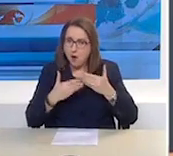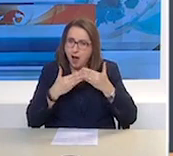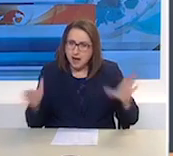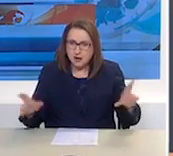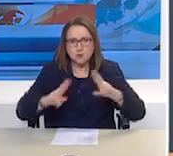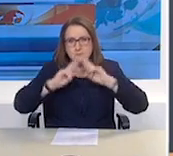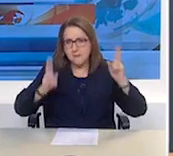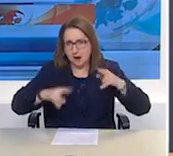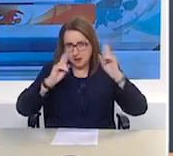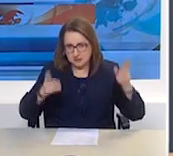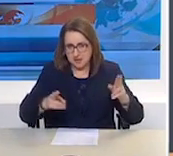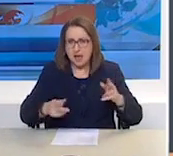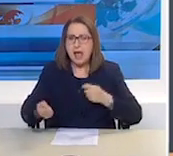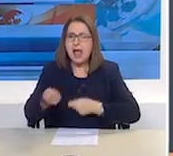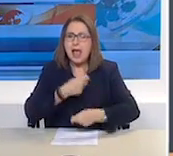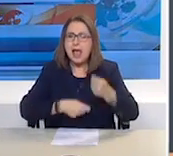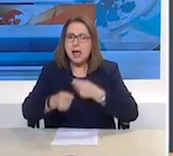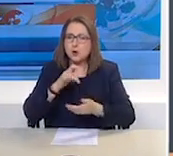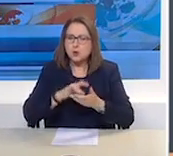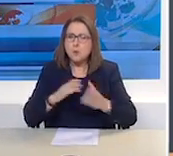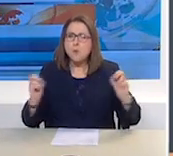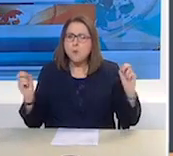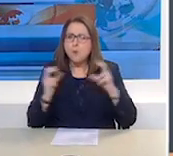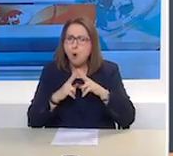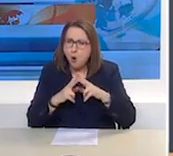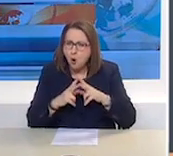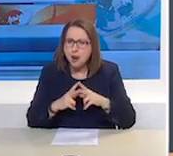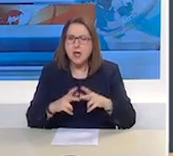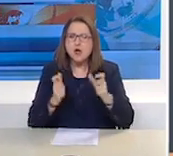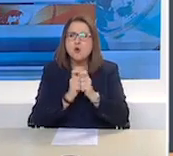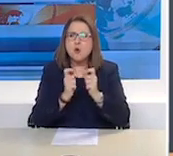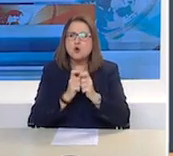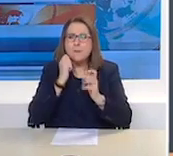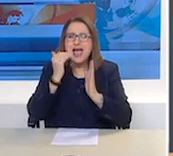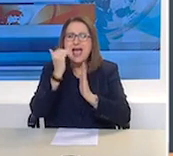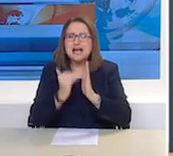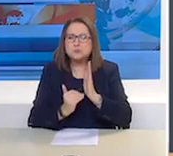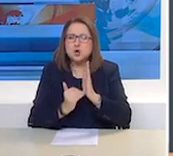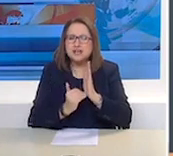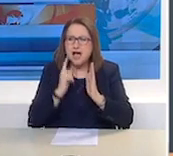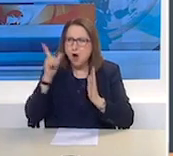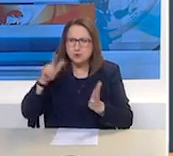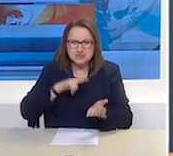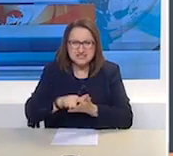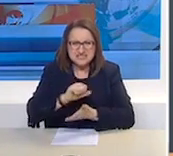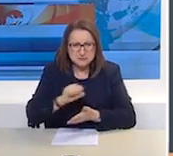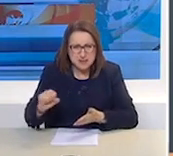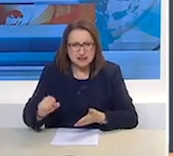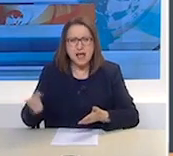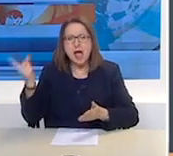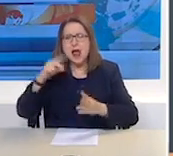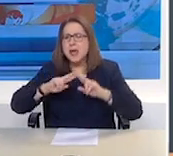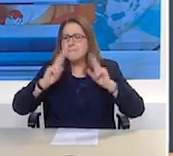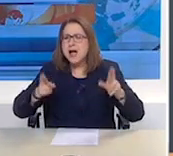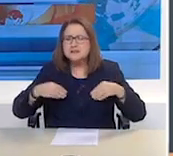στα εξής: εμπορικά καταστήματα malls, εκπτωτικά χωριά και εκπτωτικά καταστήματα outlets.